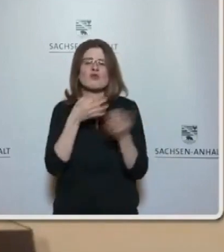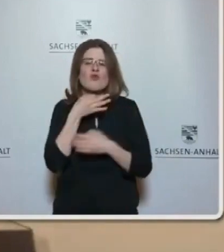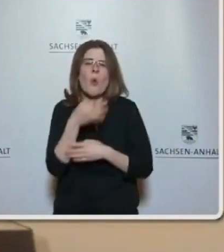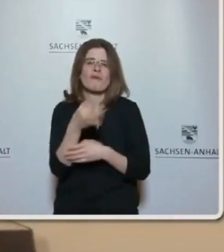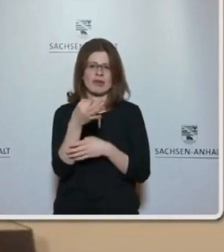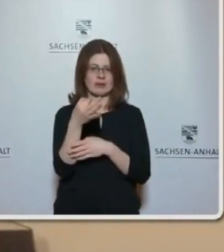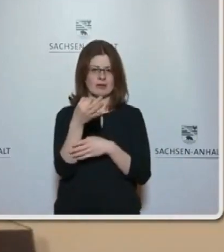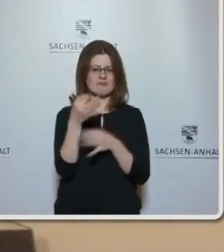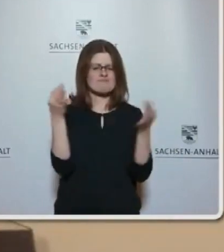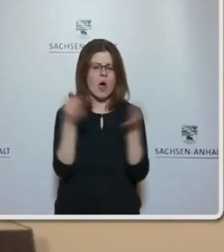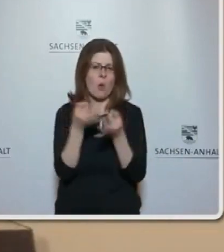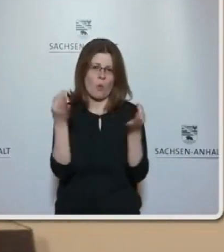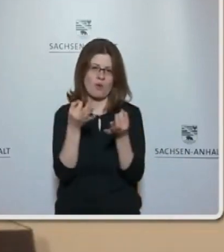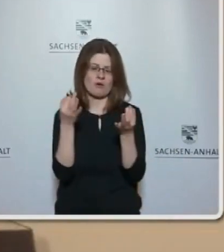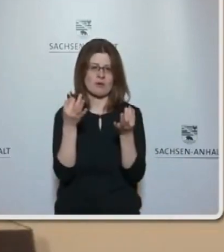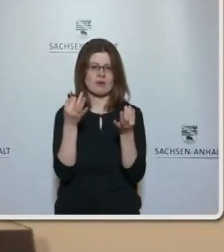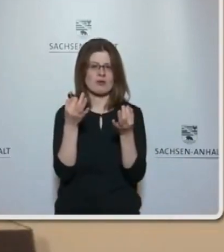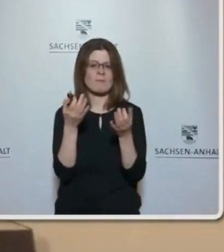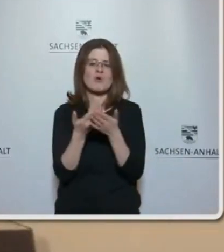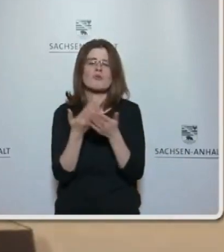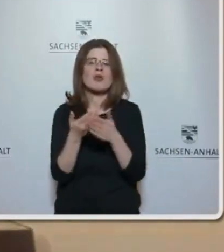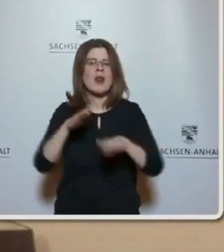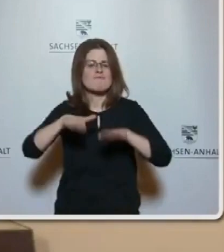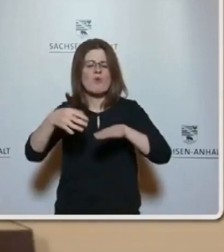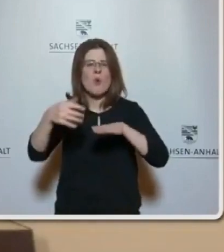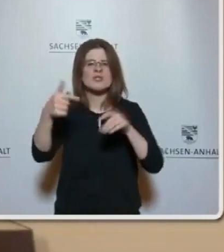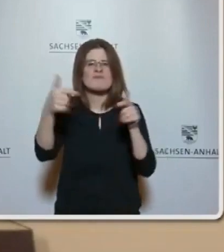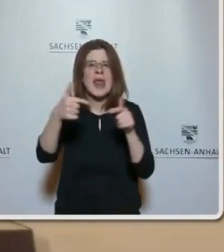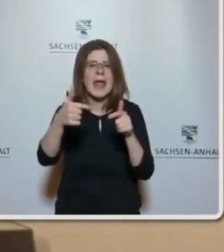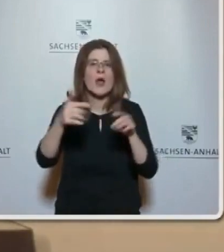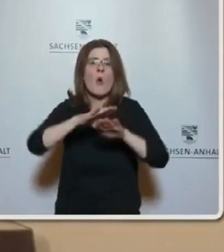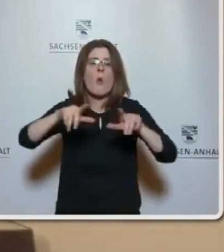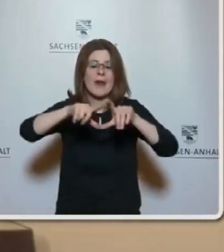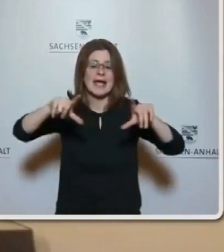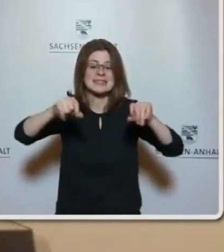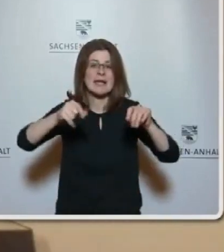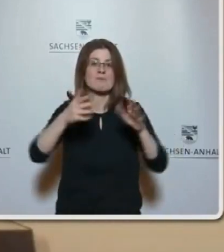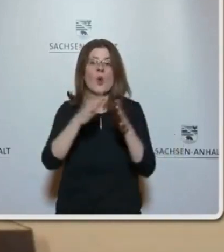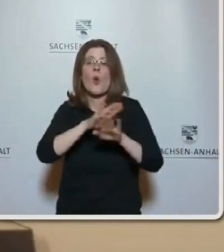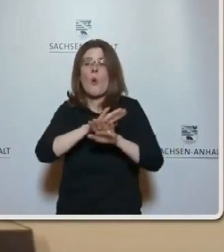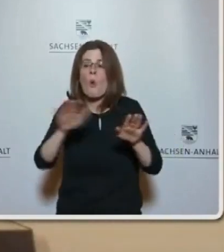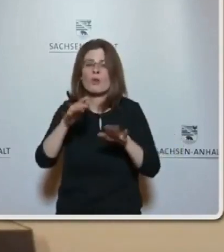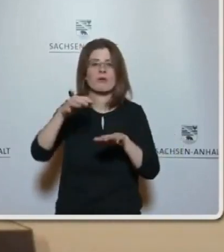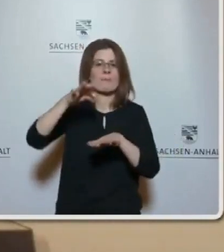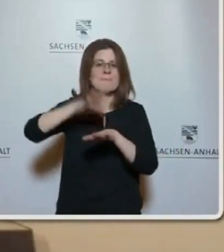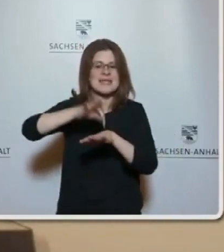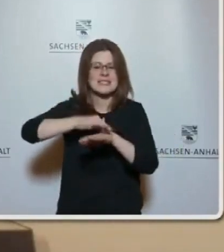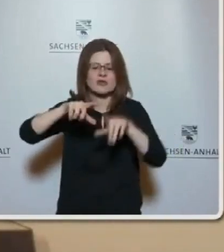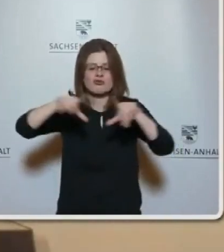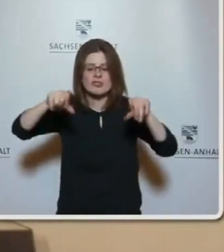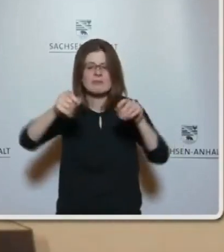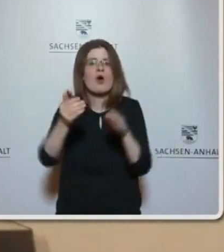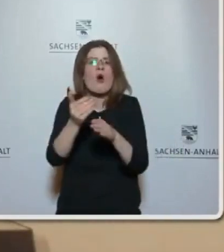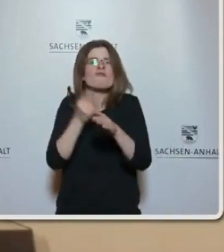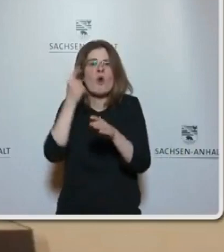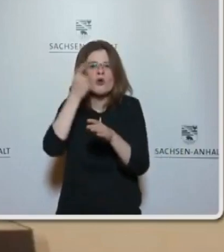und demzufolge im Bereich der Fußpflege ohne Rezept und medizinische Direktindikation, sondern auch als Prophylaxe